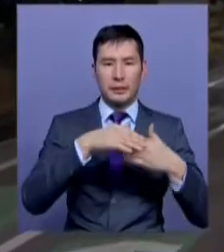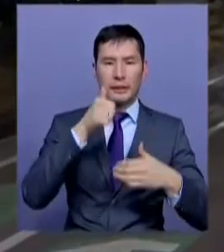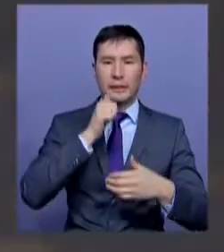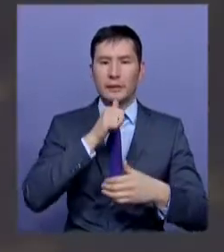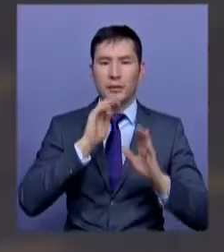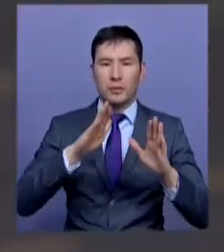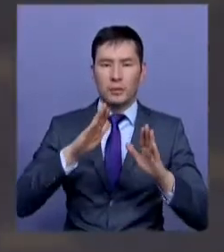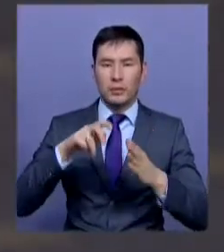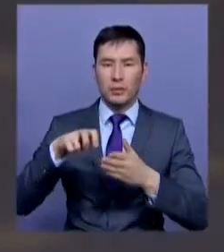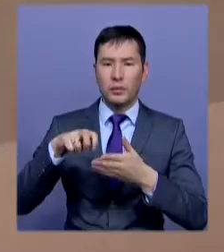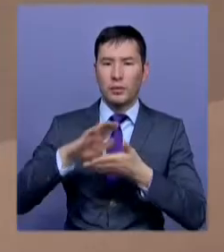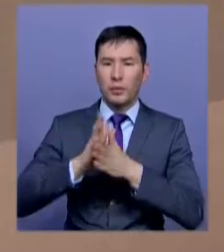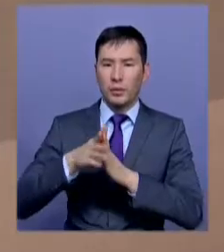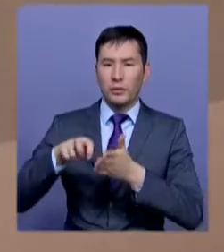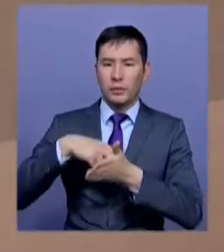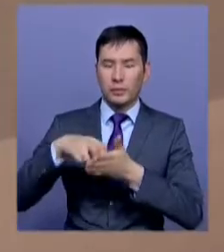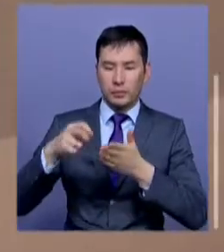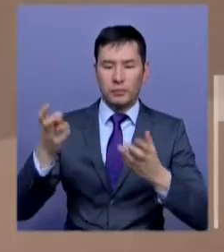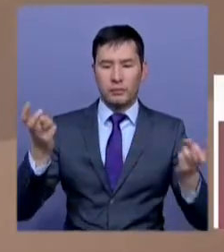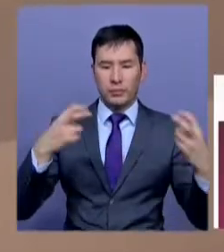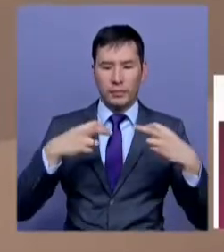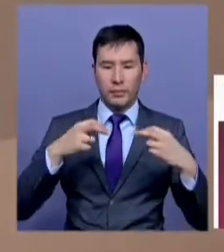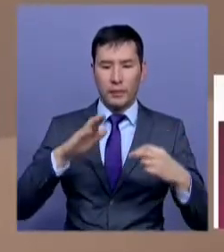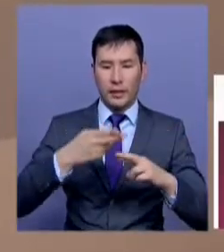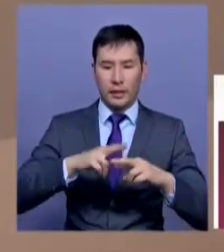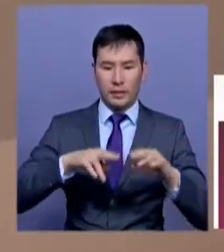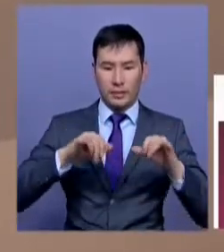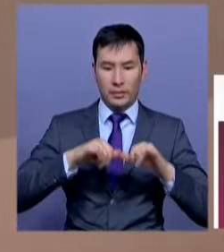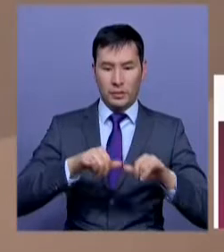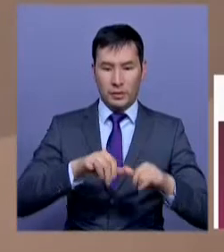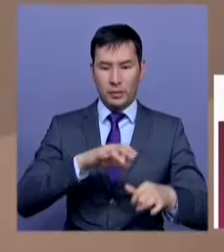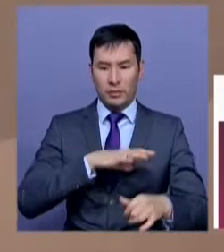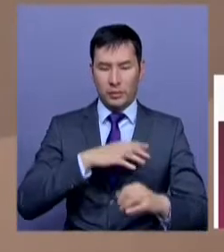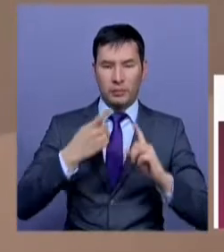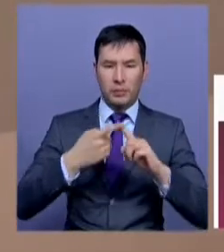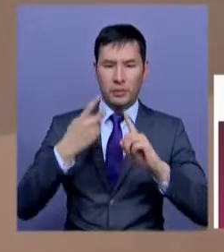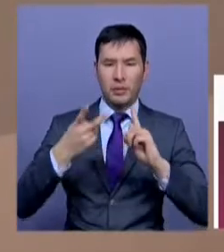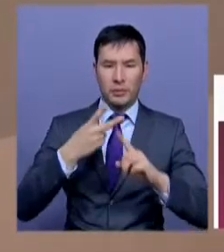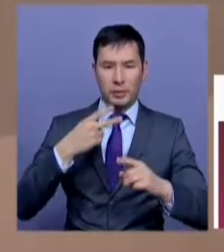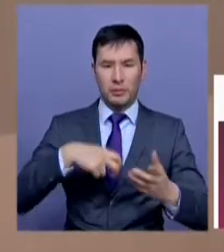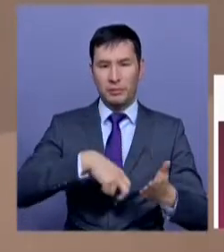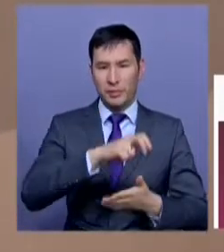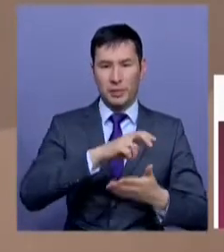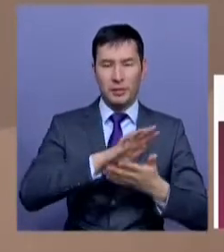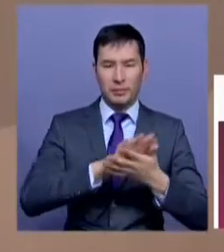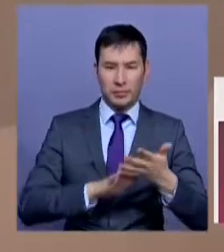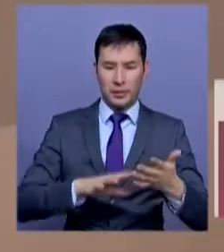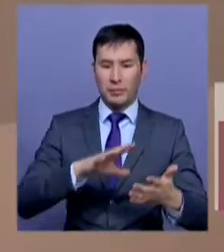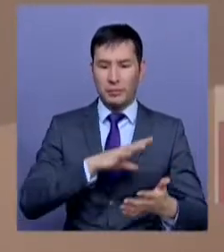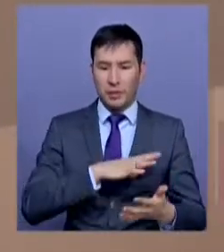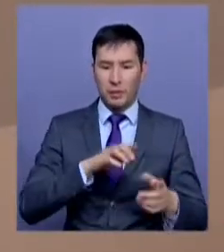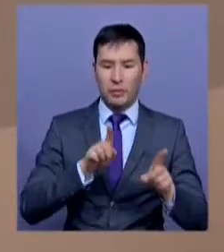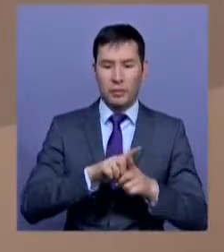жұмыс істеп жатқан анықталып жатыр. Ал мына дәмхананың иесіне бірнеше рет хаттама толтырылған, сонда да бұл нысан түнгі уақытта жұмыс